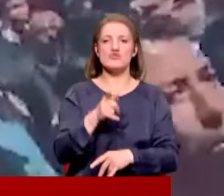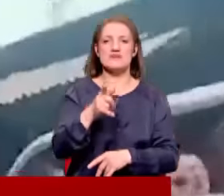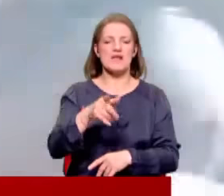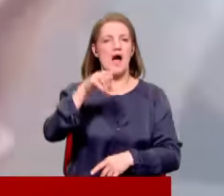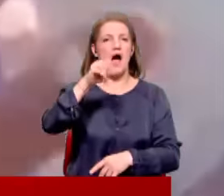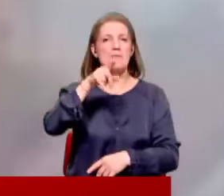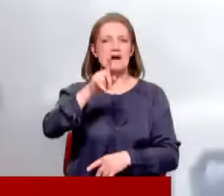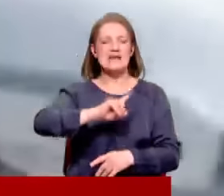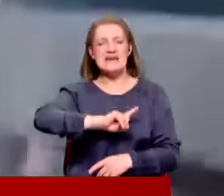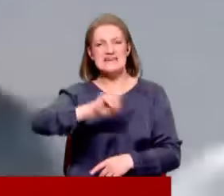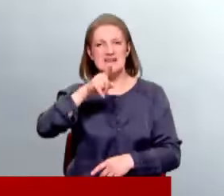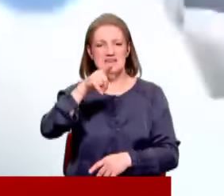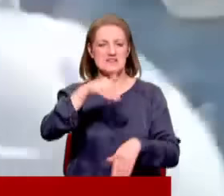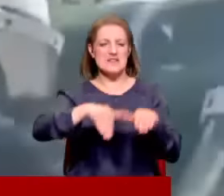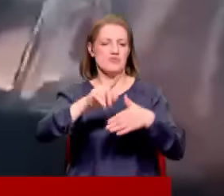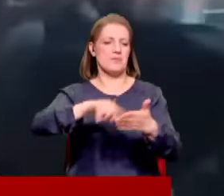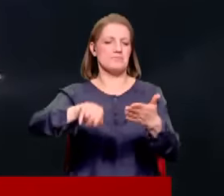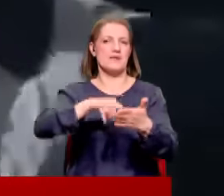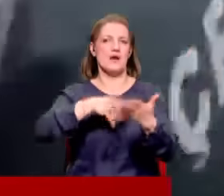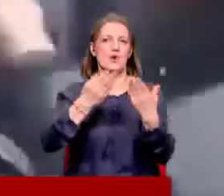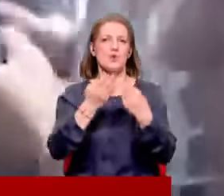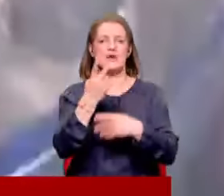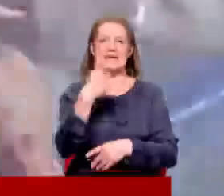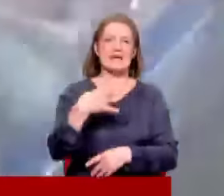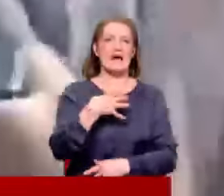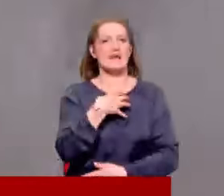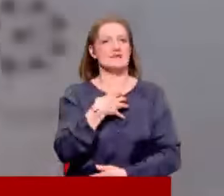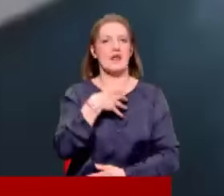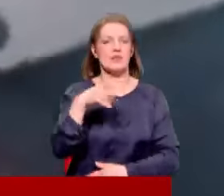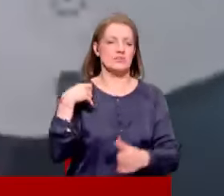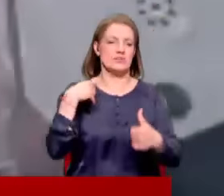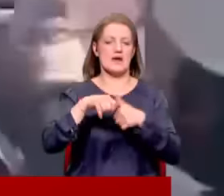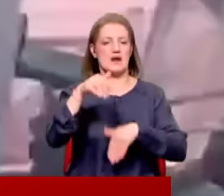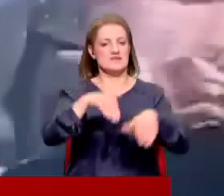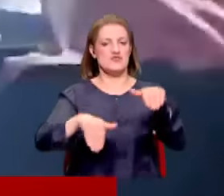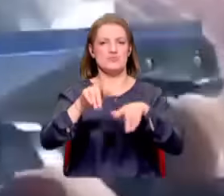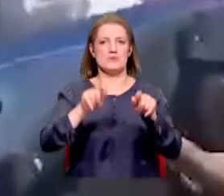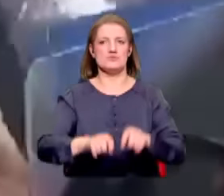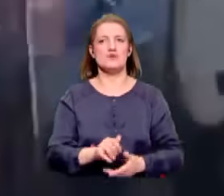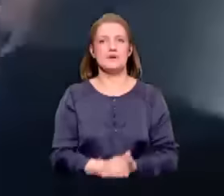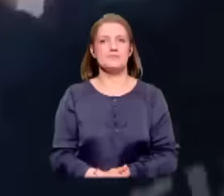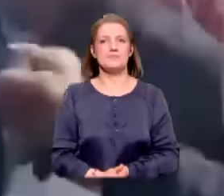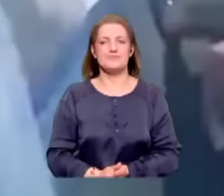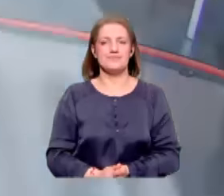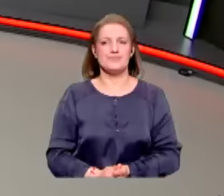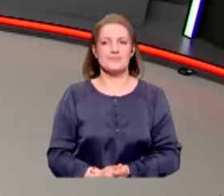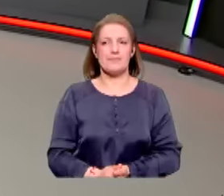AK Parti'nin itirazıyla seçim iptal edildi. 2 Haziran'da yeniden seçim yapılacak.